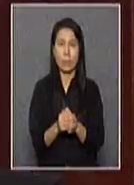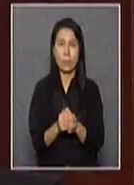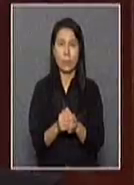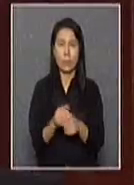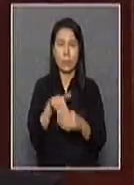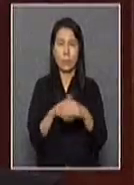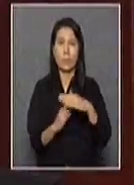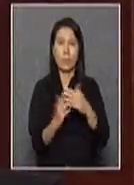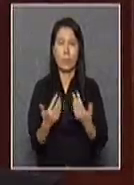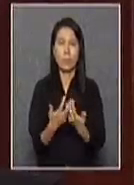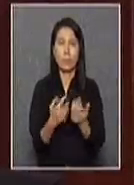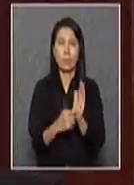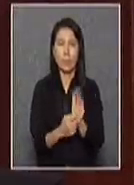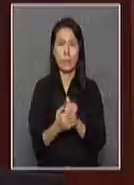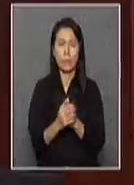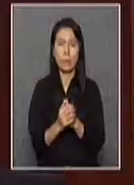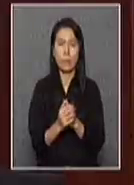停止表決，顯示結果。